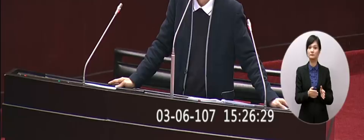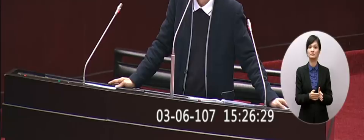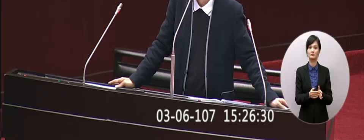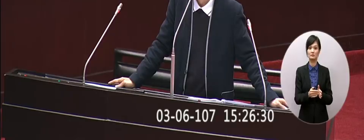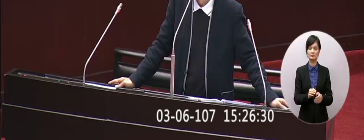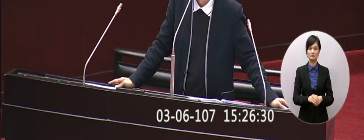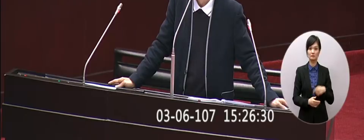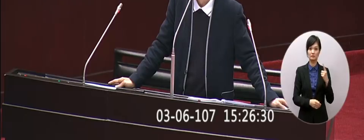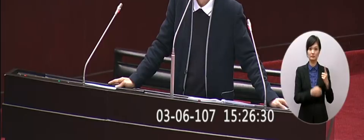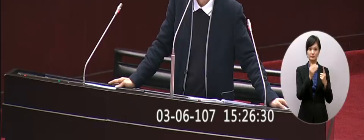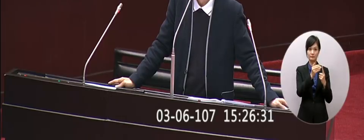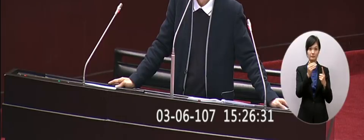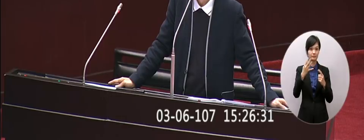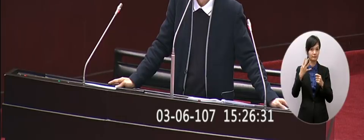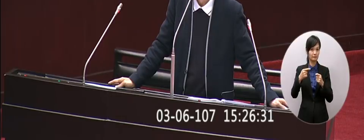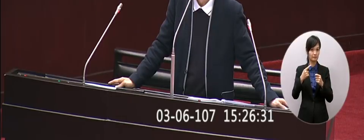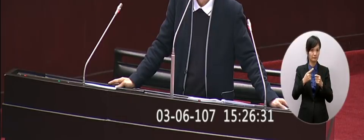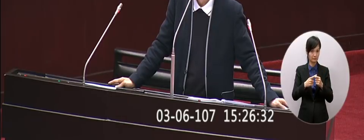他在1994年